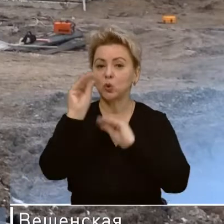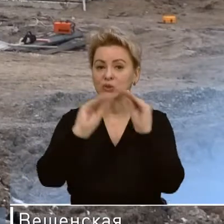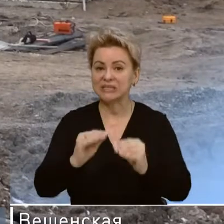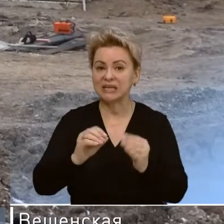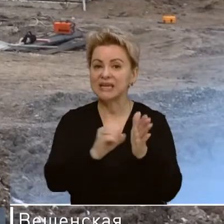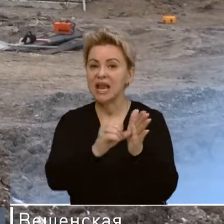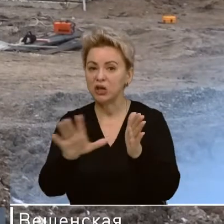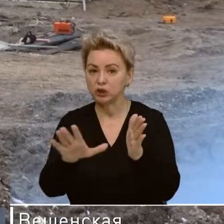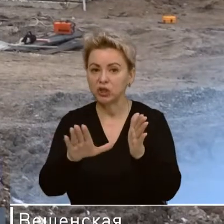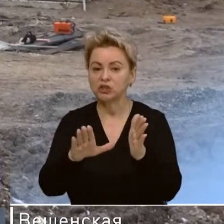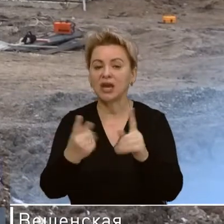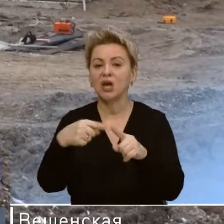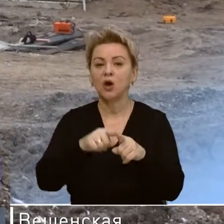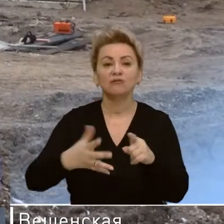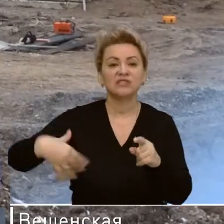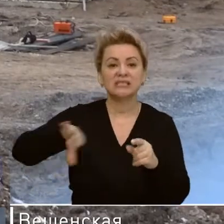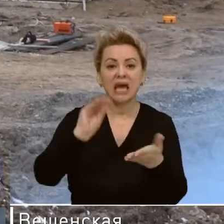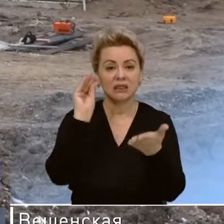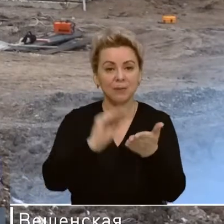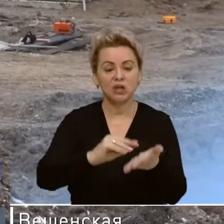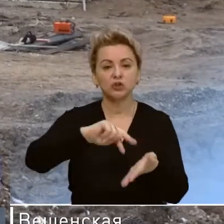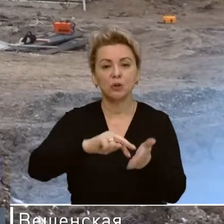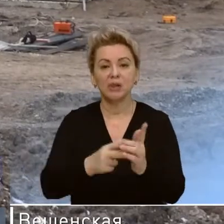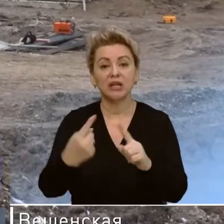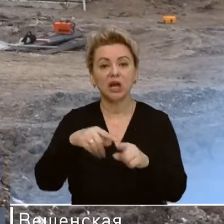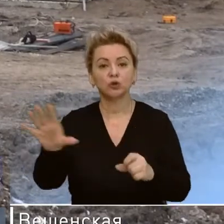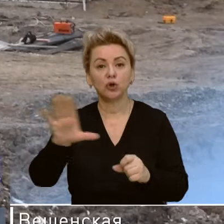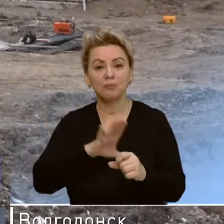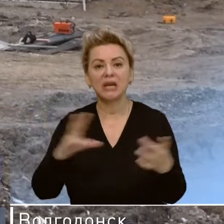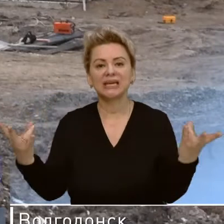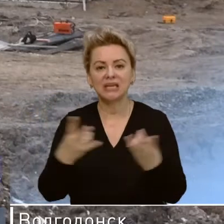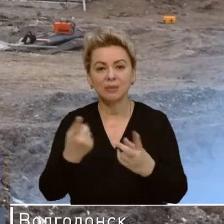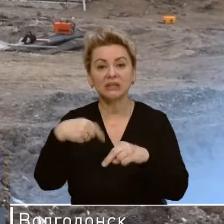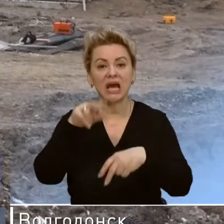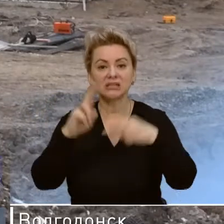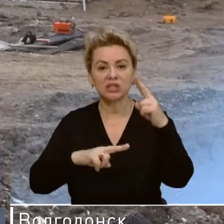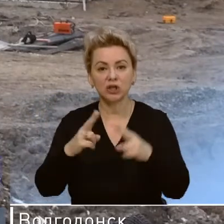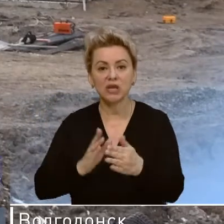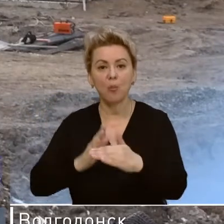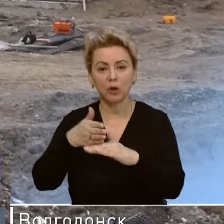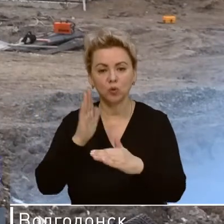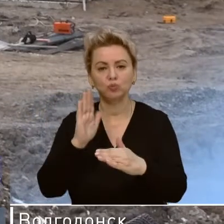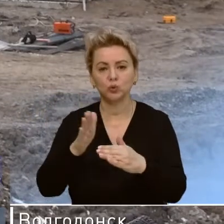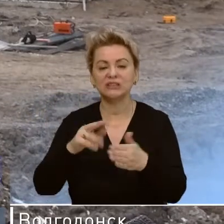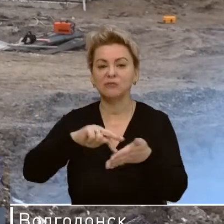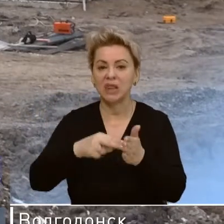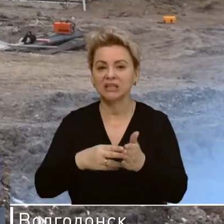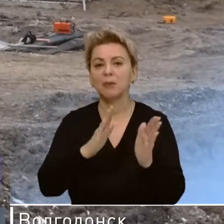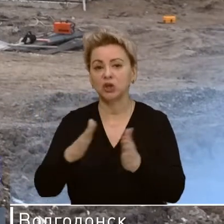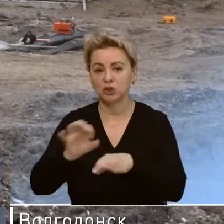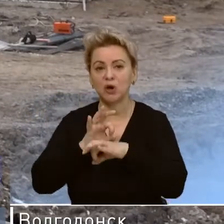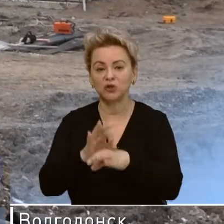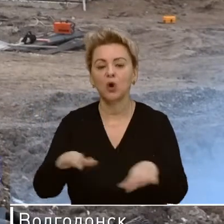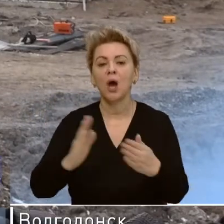линии электропередач по выносу, то есть все намеченные планы, которые были необходимы для строительства подходов, ведутся в плановом режиме.